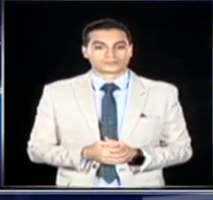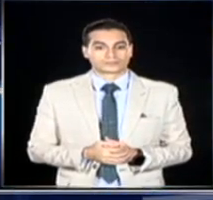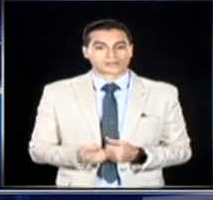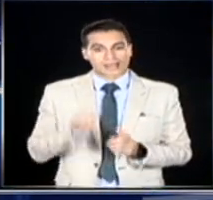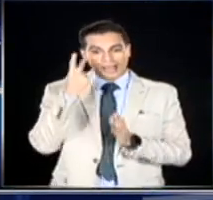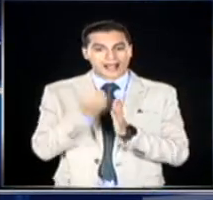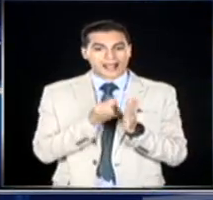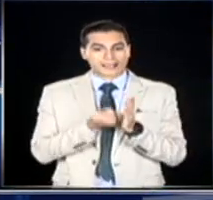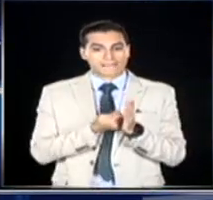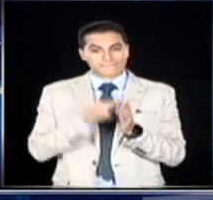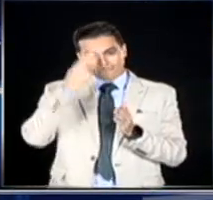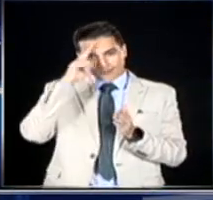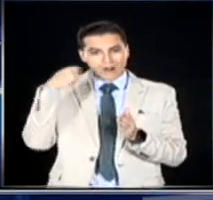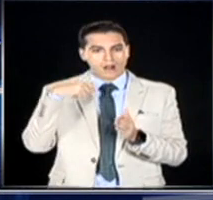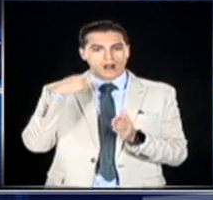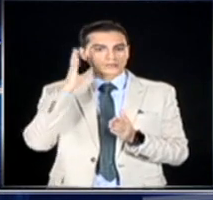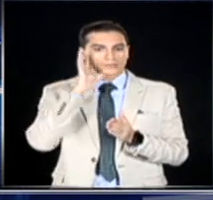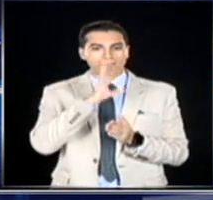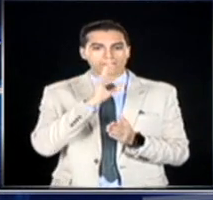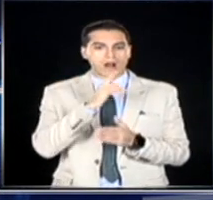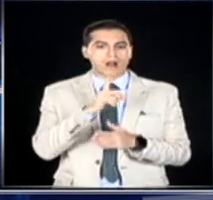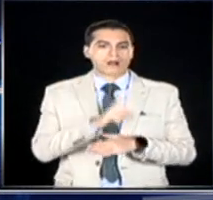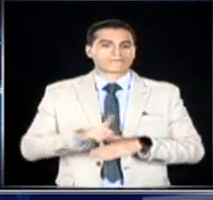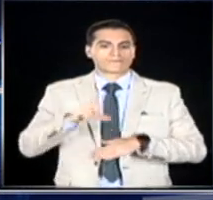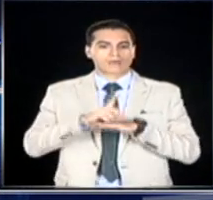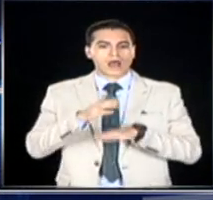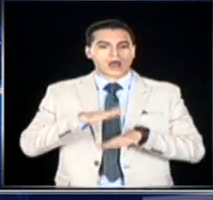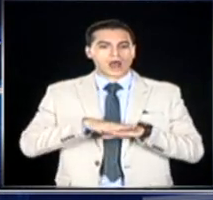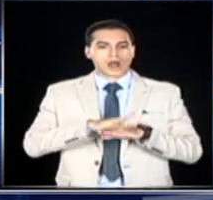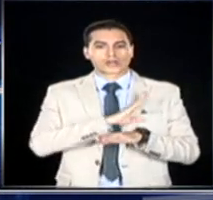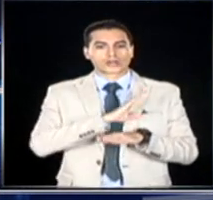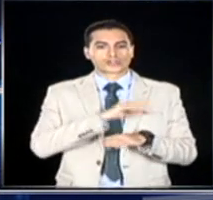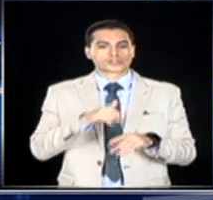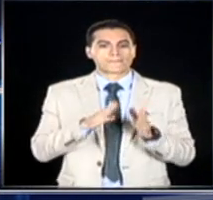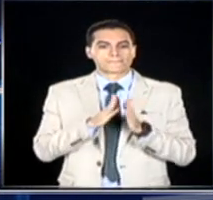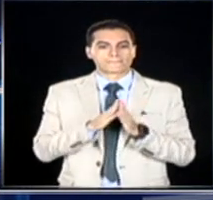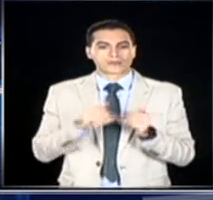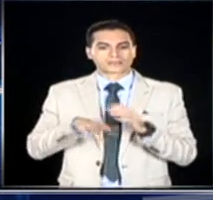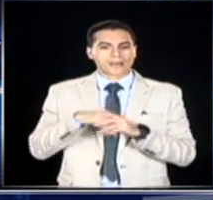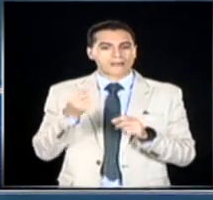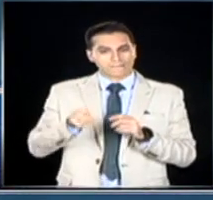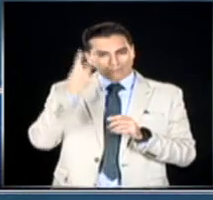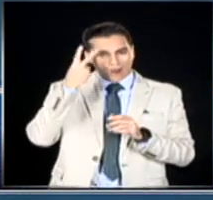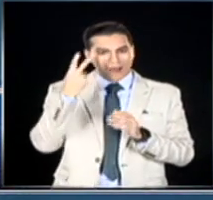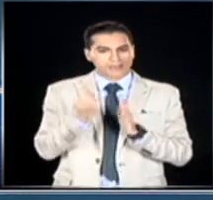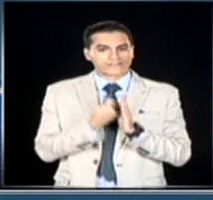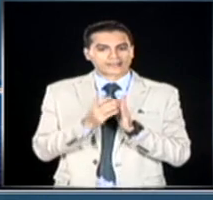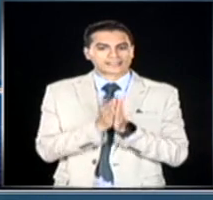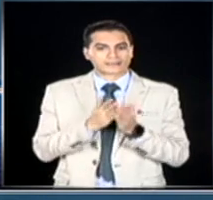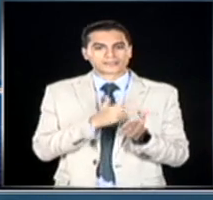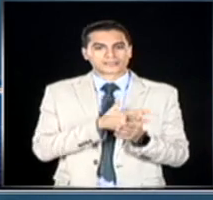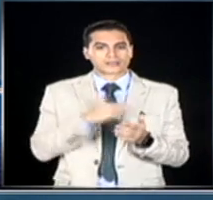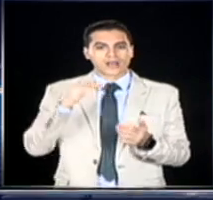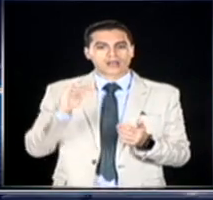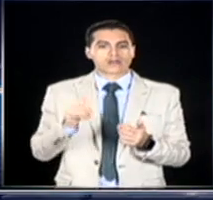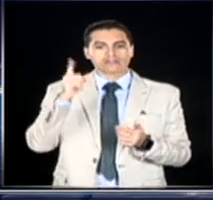أدب، من هو رئيس الأركان المصري مؤلف كتاب الخيار العسكري العربي؟ سعد الدين